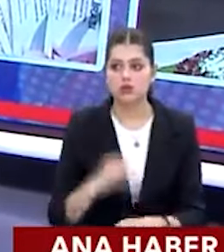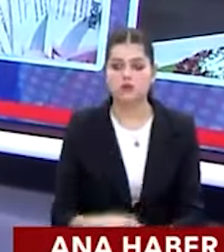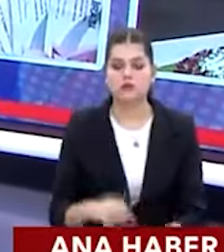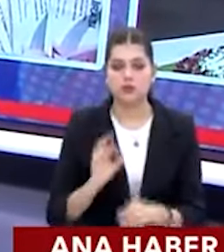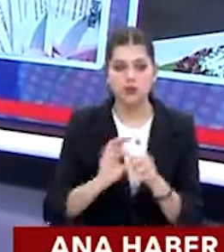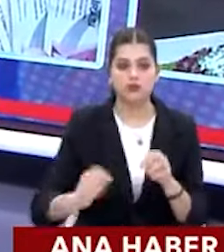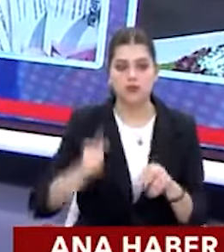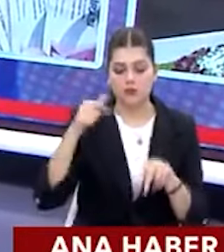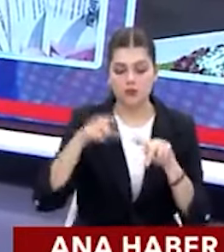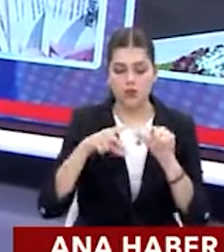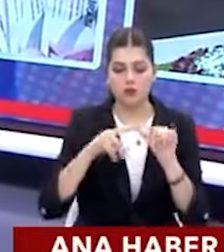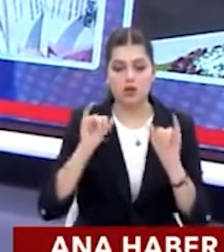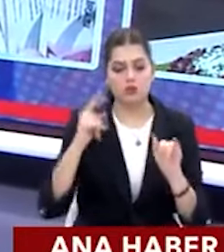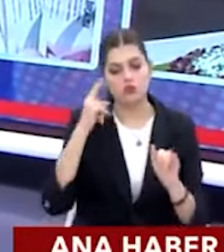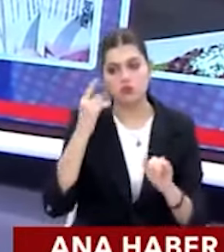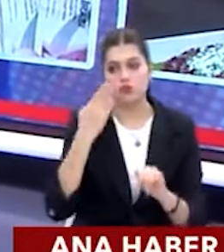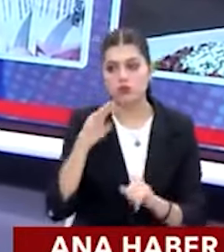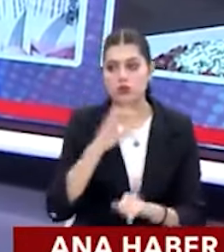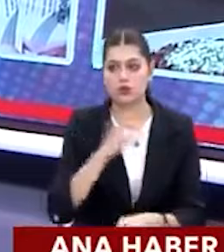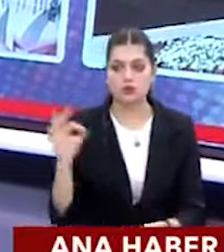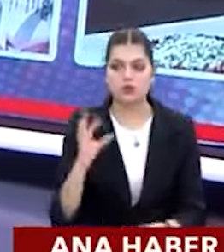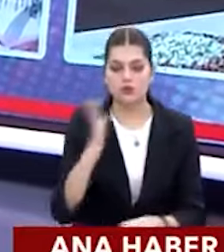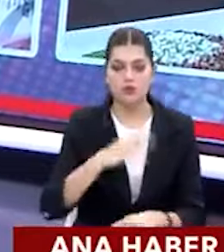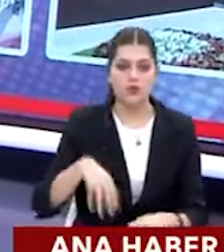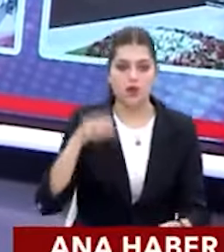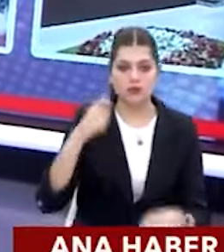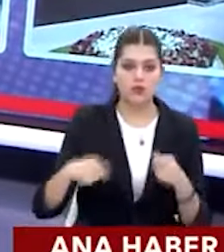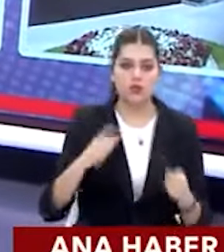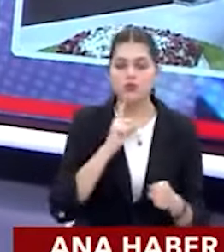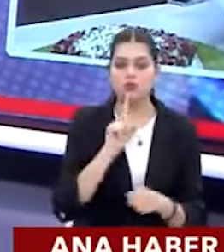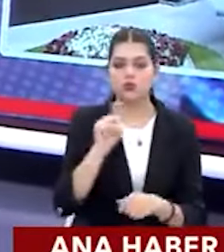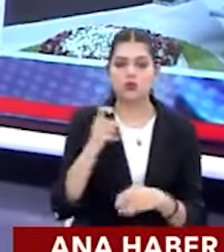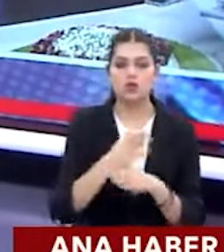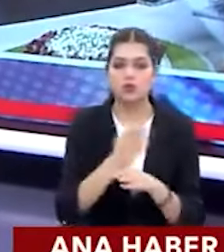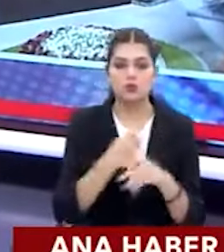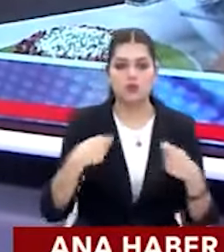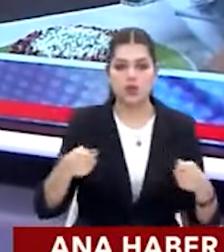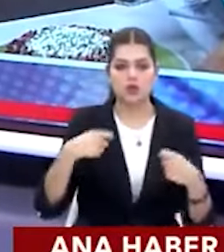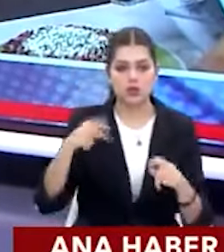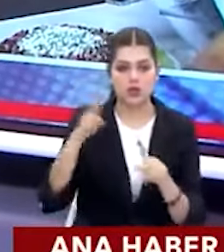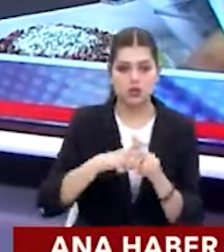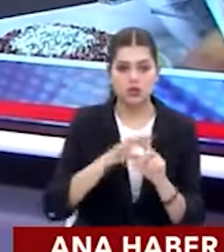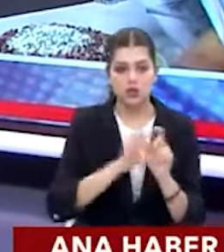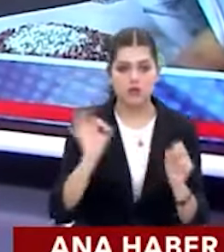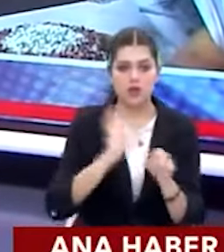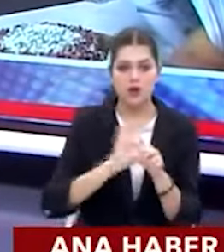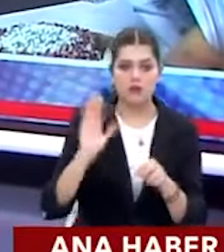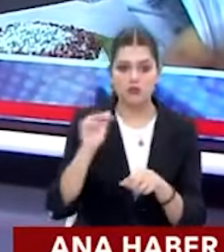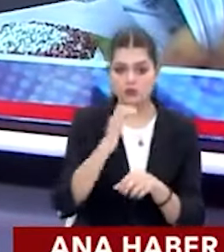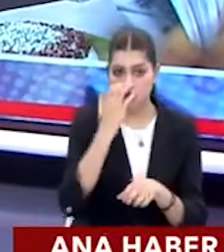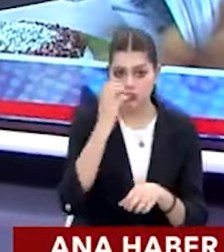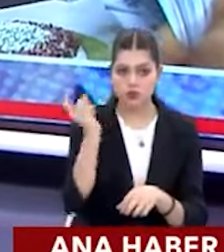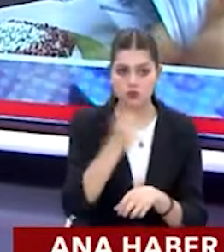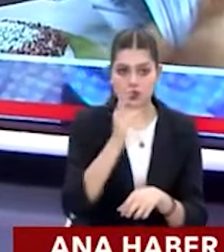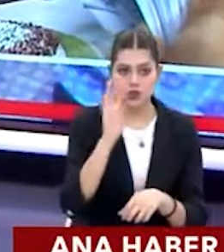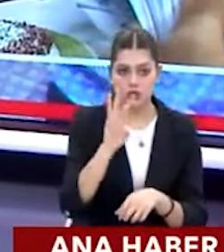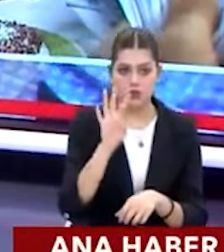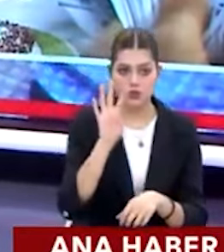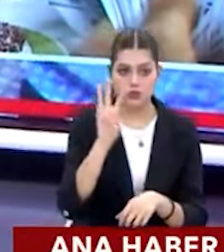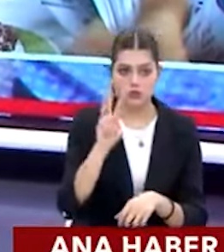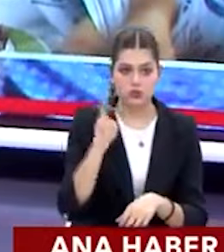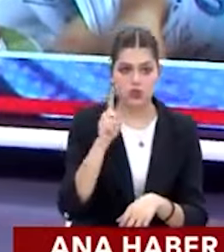birlikte Şimşek ve kurmayları da öyle düşünmüyor. Merkez Bankası anketi ne diyor? Piyasa katılımcıları anketine göre enflasyon beklentisi